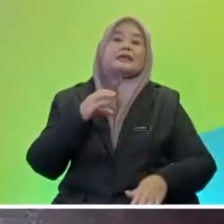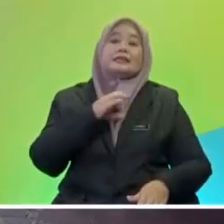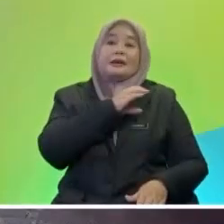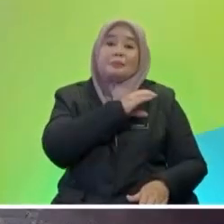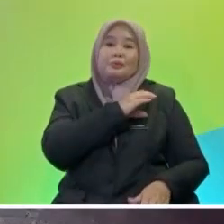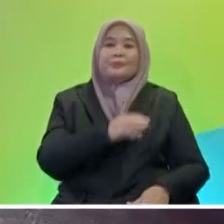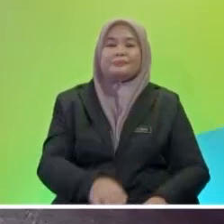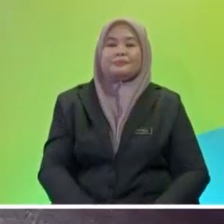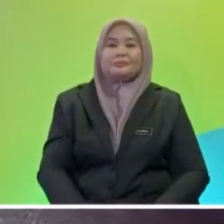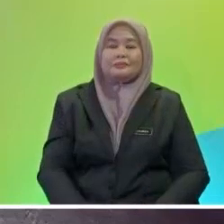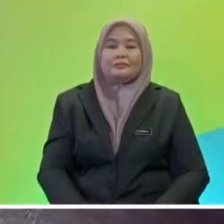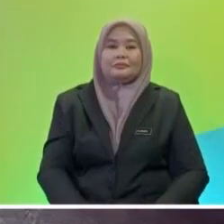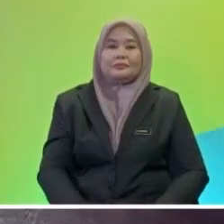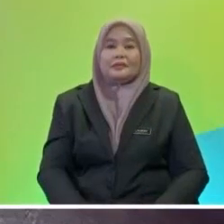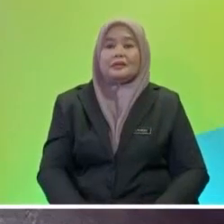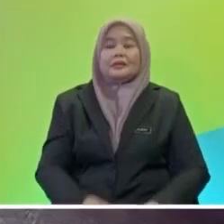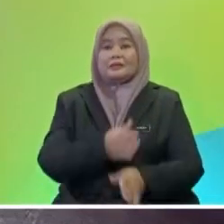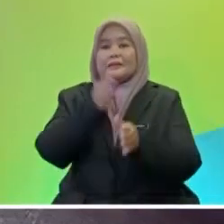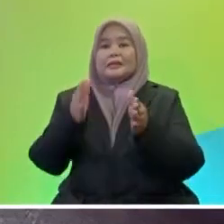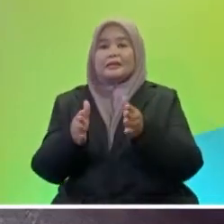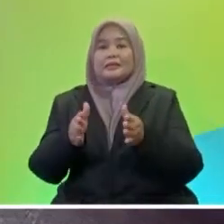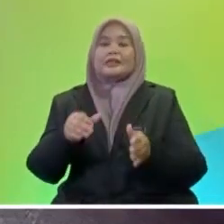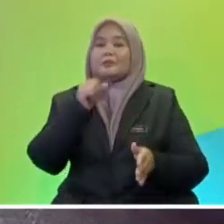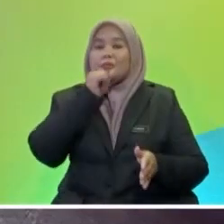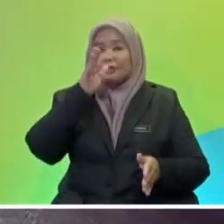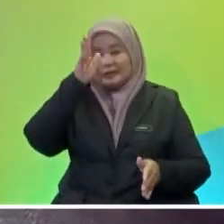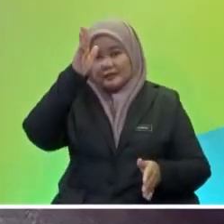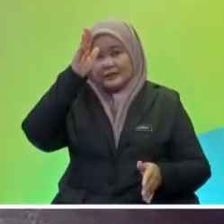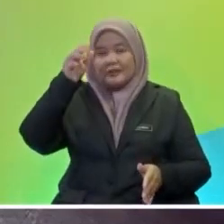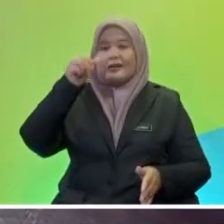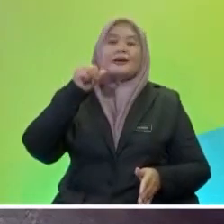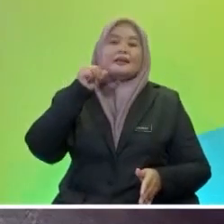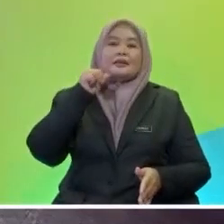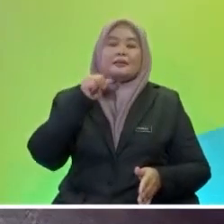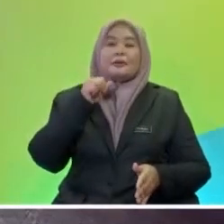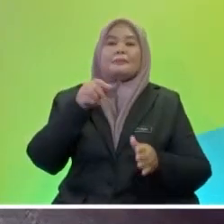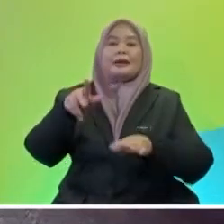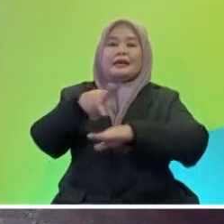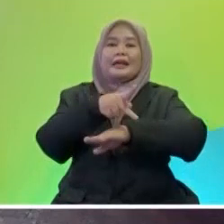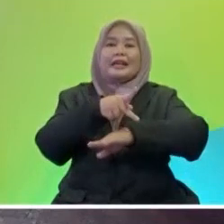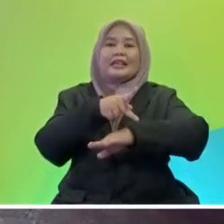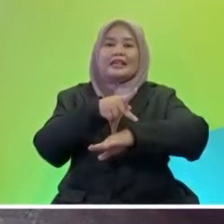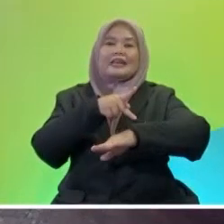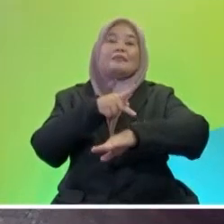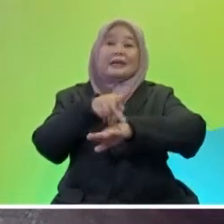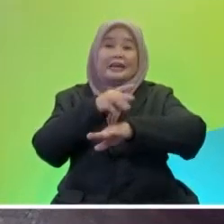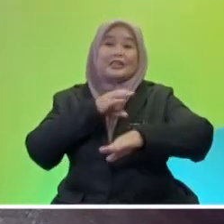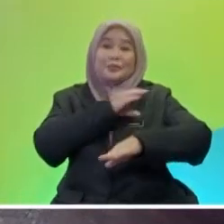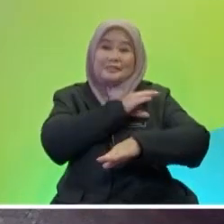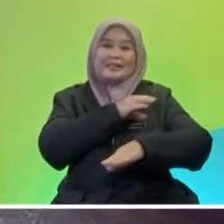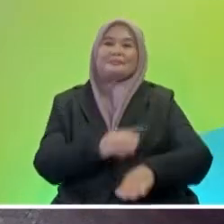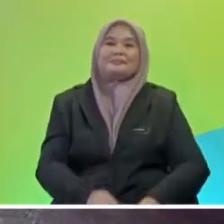Oke sebelahnya dan sebelahnya adalah ibu Li memakai cheongsam terbaik